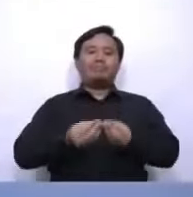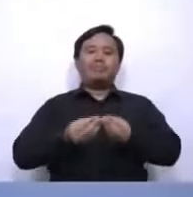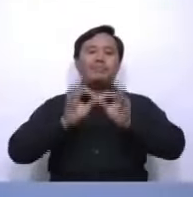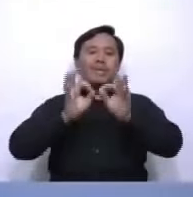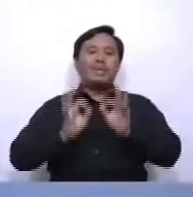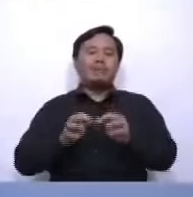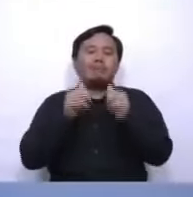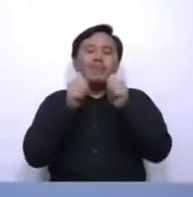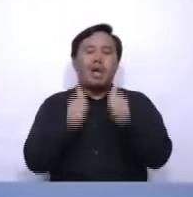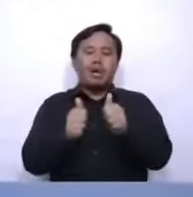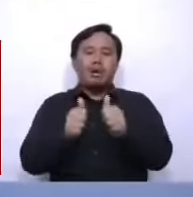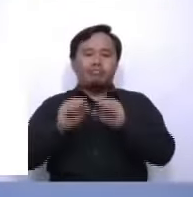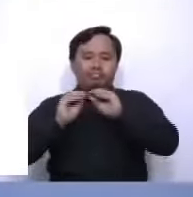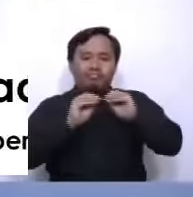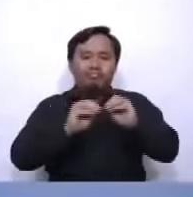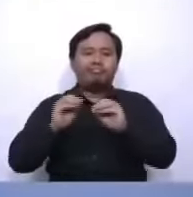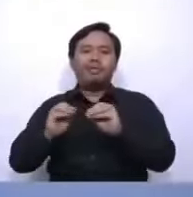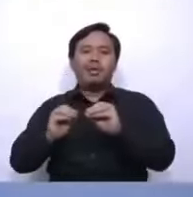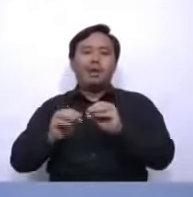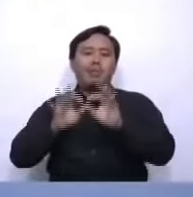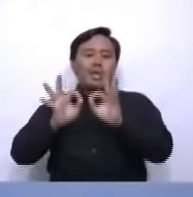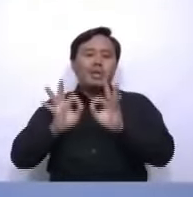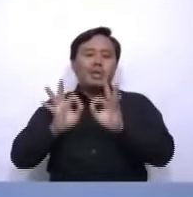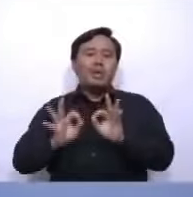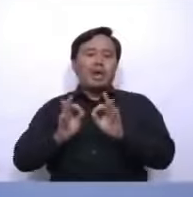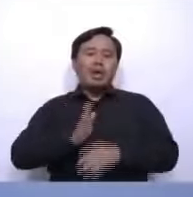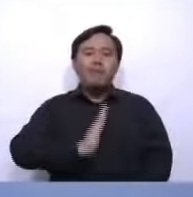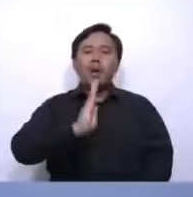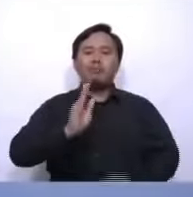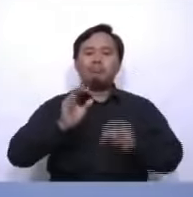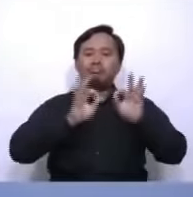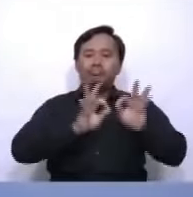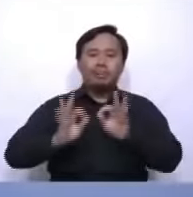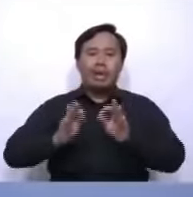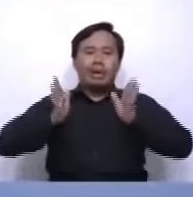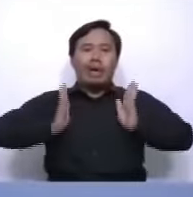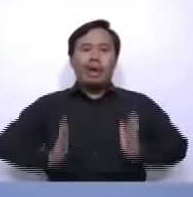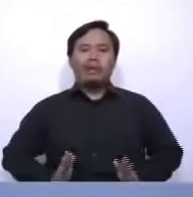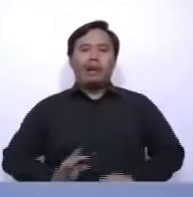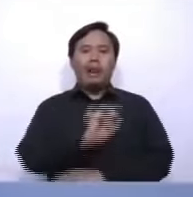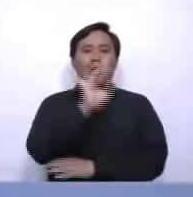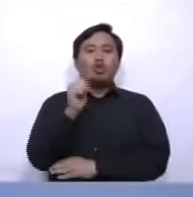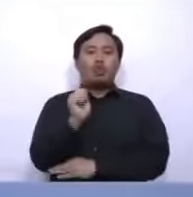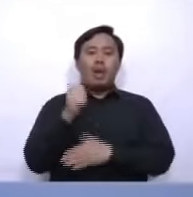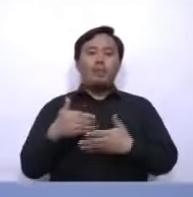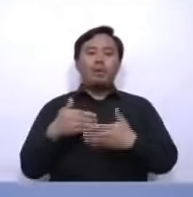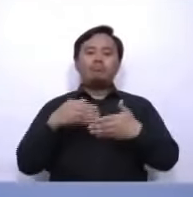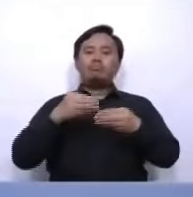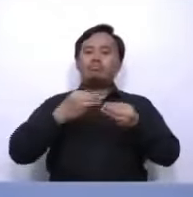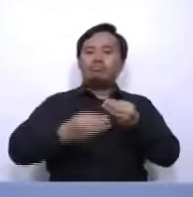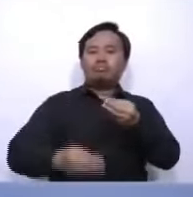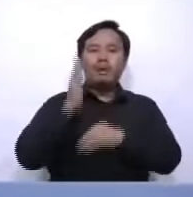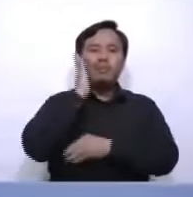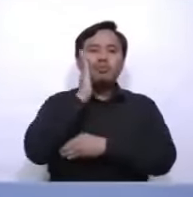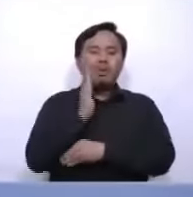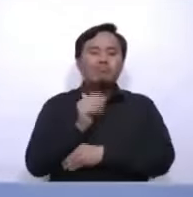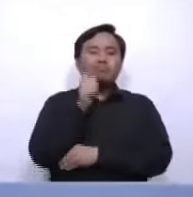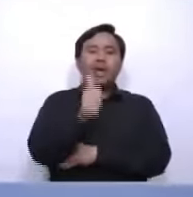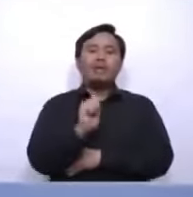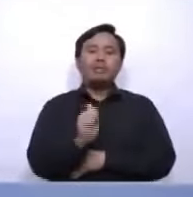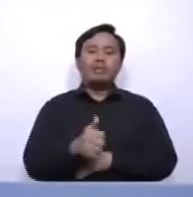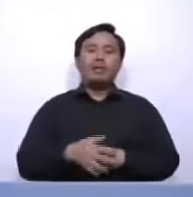baik. Kami akan memberikan pendidikan agama dan pendidikan karakter sehingga generasi muda bisa berjalan dengan baik di Jawa Barat ini, hadirin